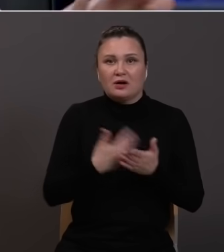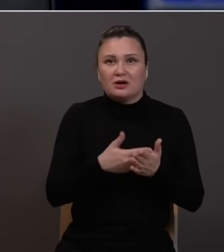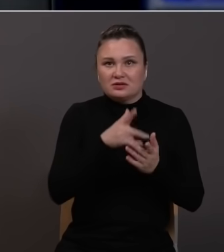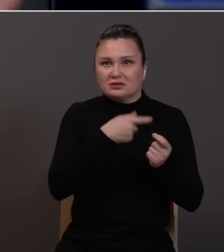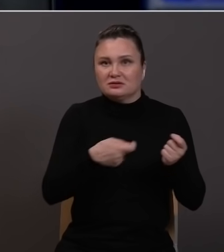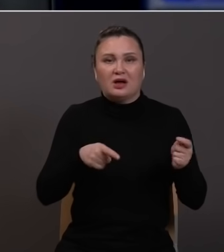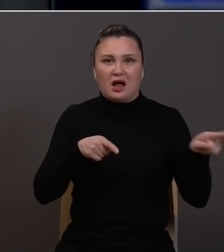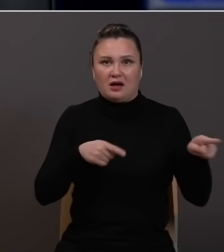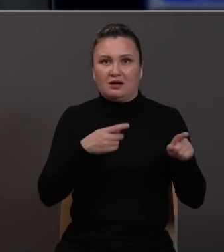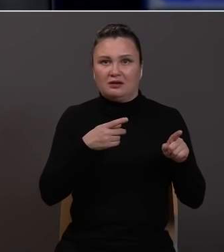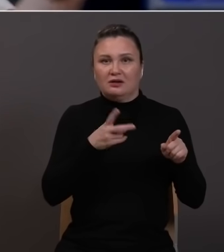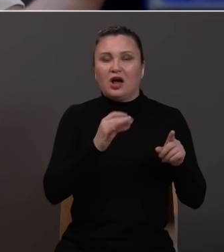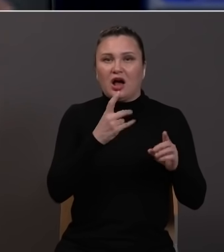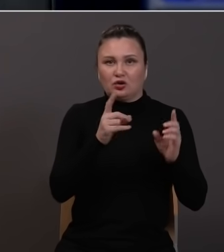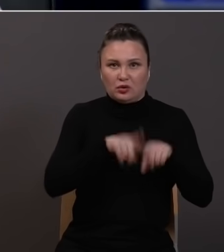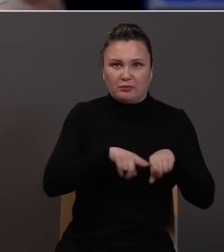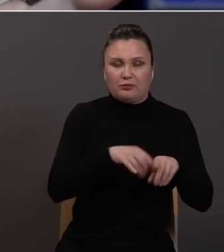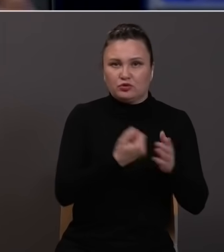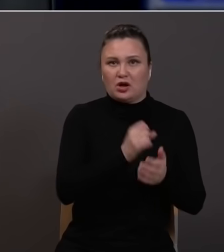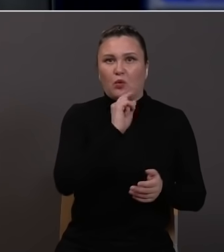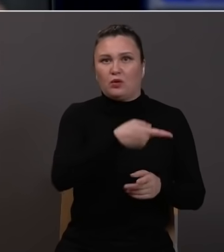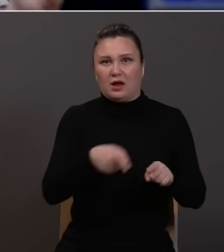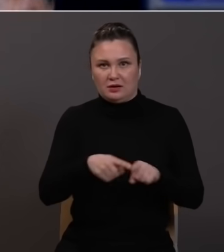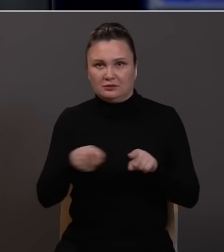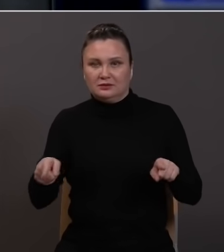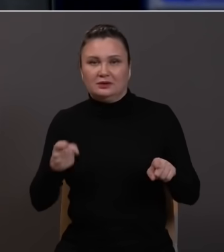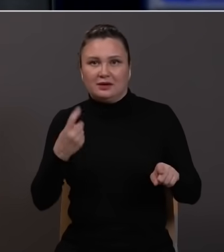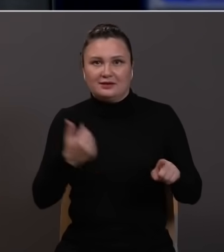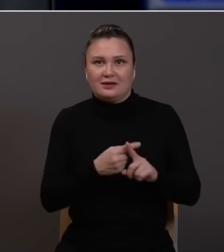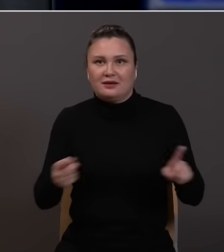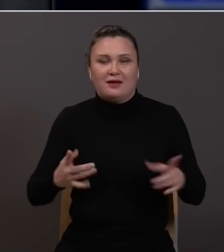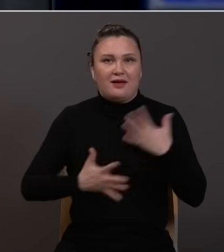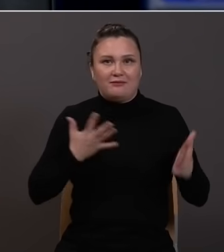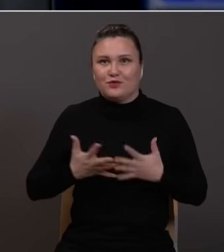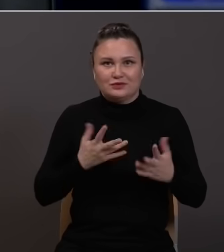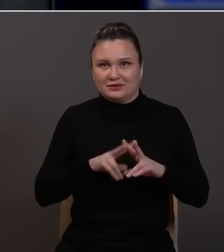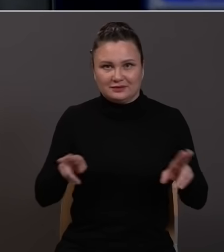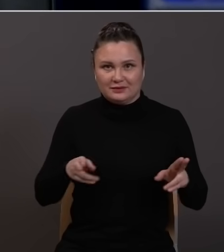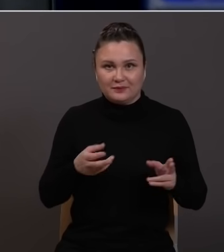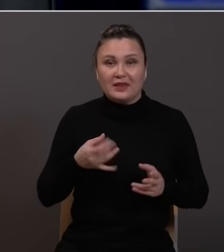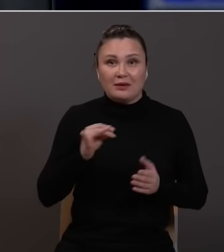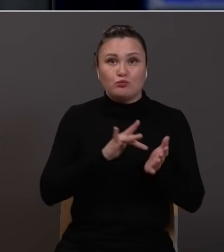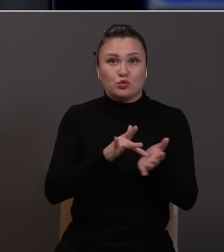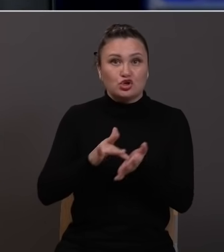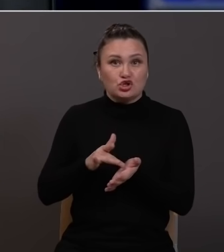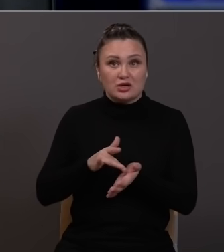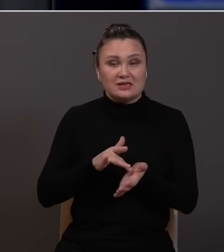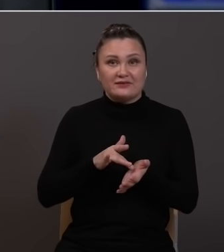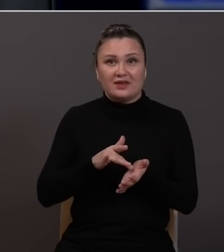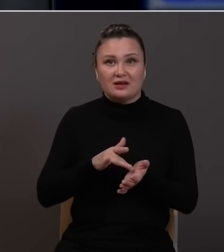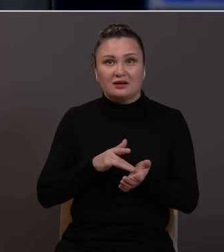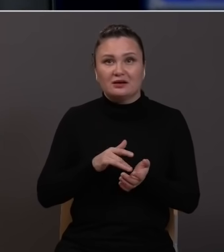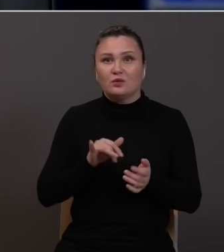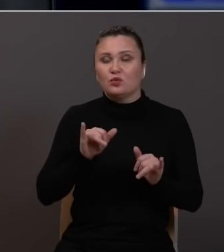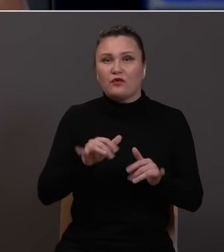за год не получает. Это вот разное вот это течение времени за счет эмоций. И вот путешественник на самом деле в этом, это